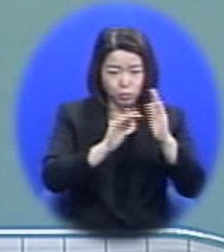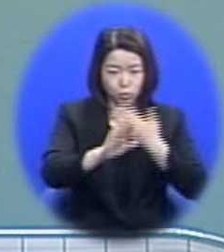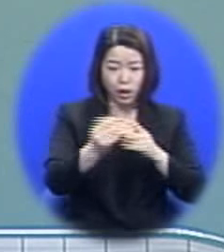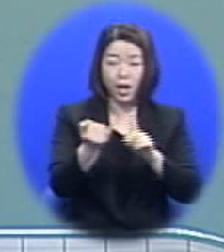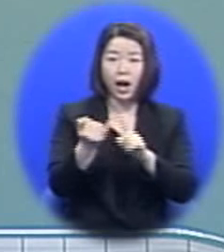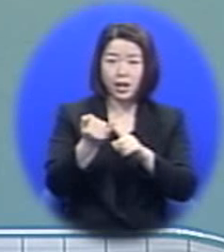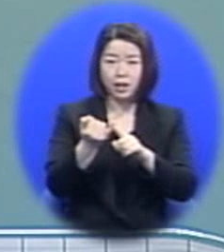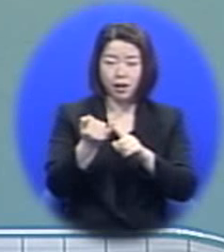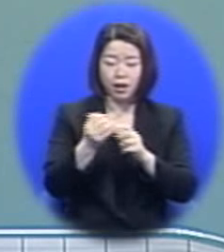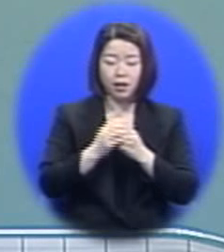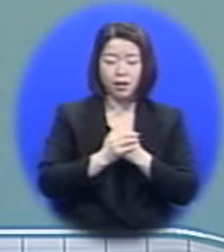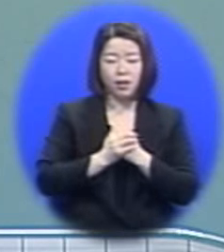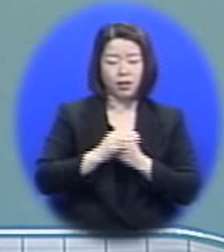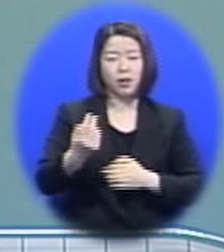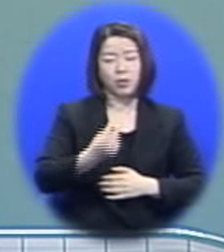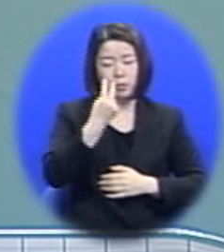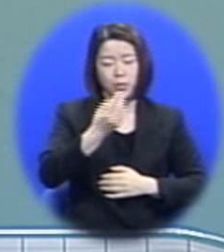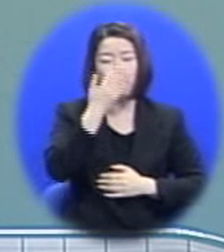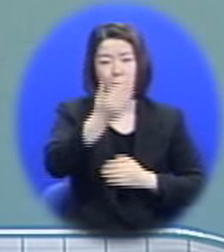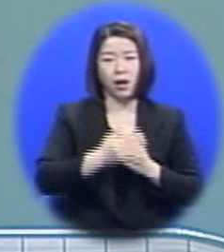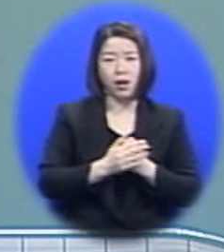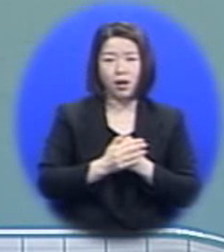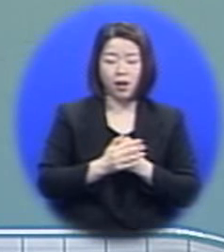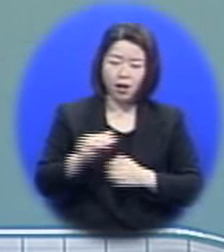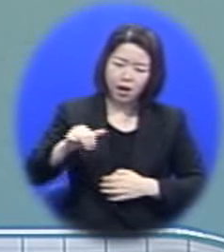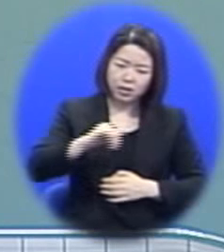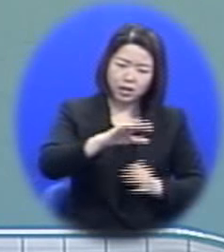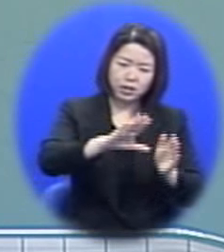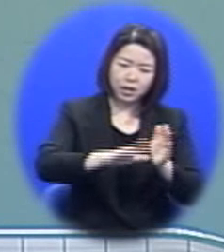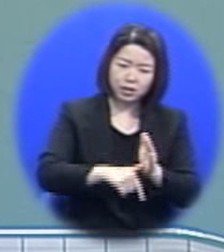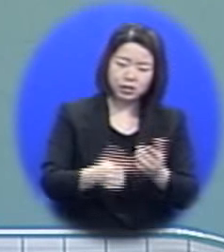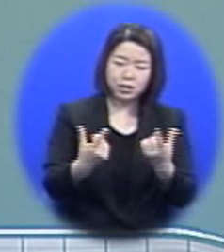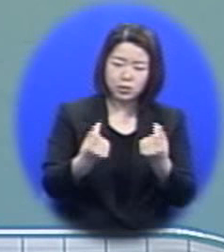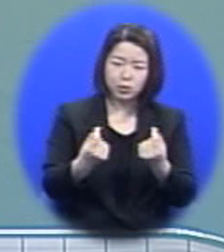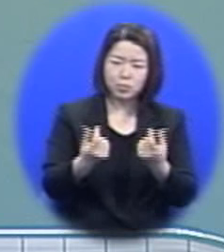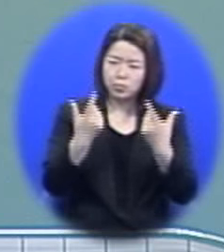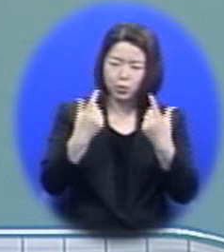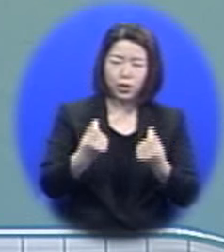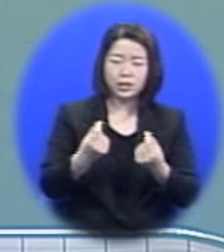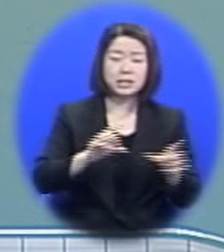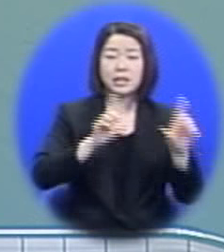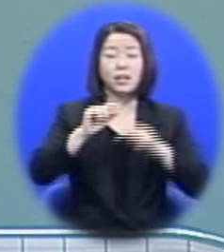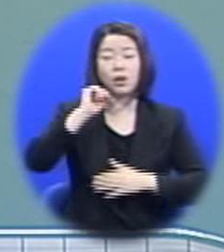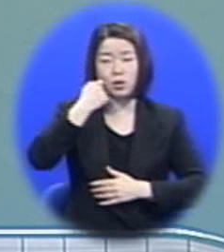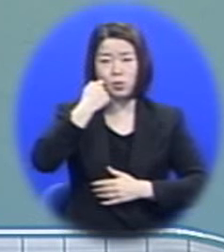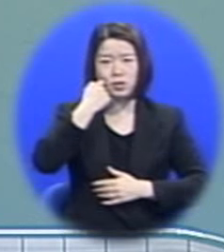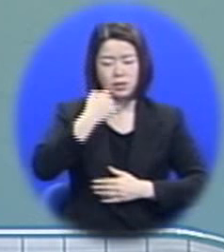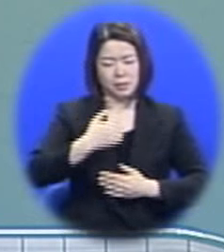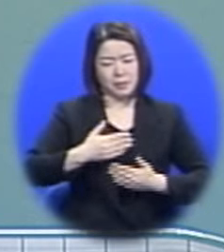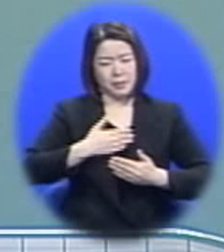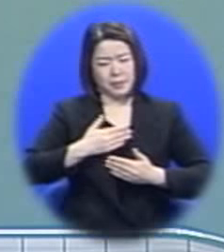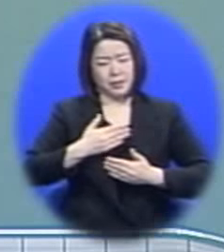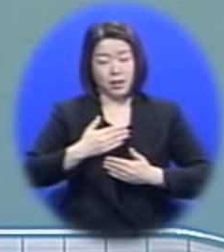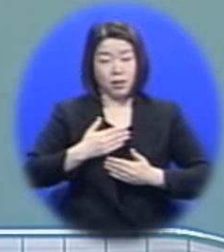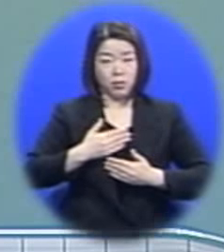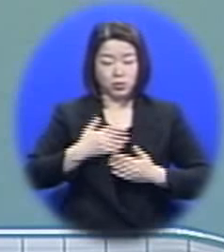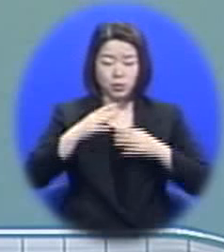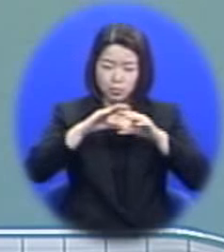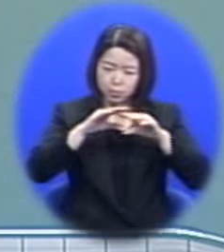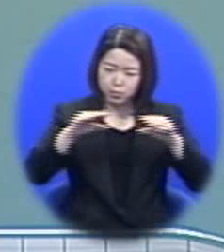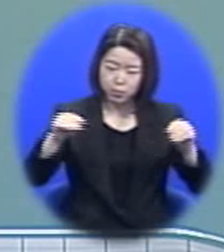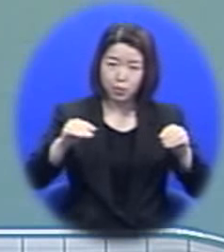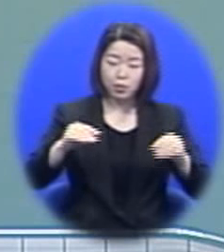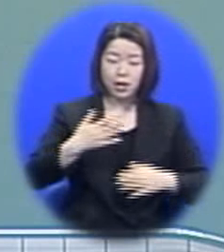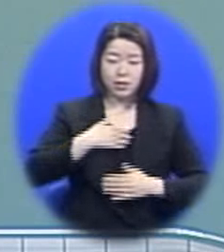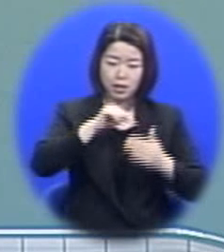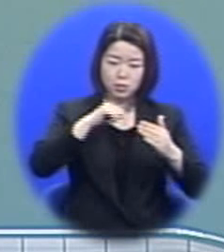매번 데이트 할 때처럼 어떻게 삽니까?이 이제는 정말 긴장도 풀고 내 있는 모습 그대로를 다